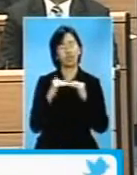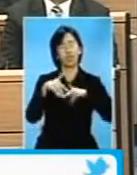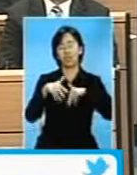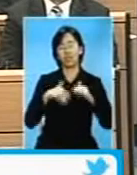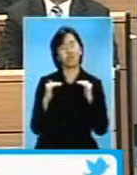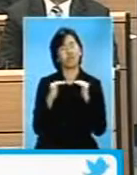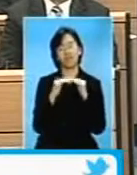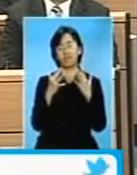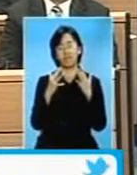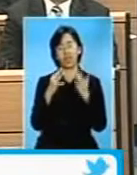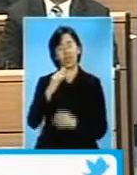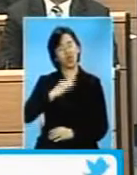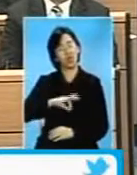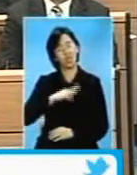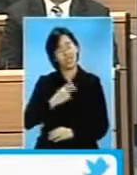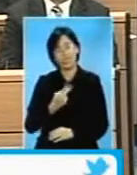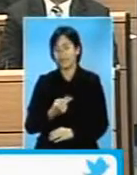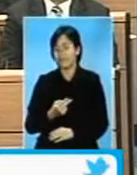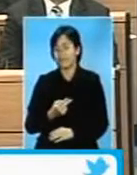ของพี่น้องประชาชนอย่างแจ้งชัด